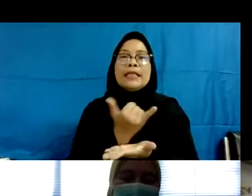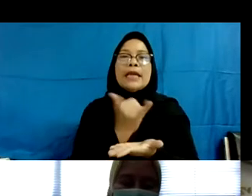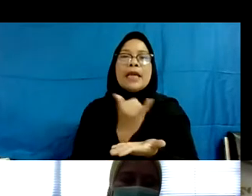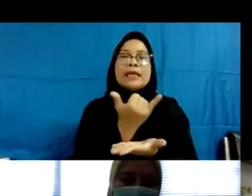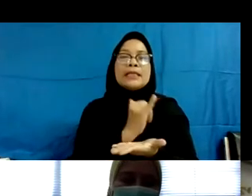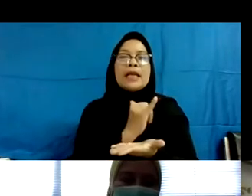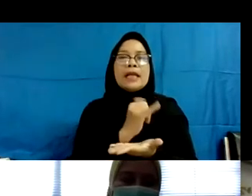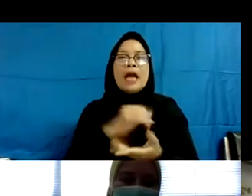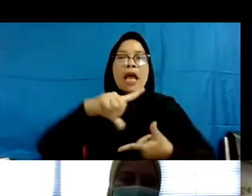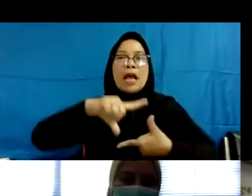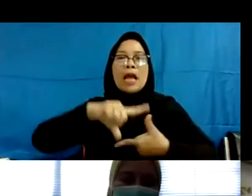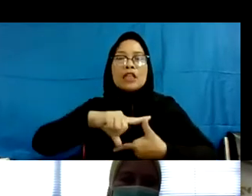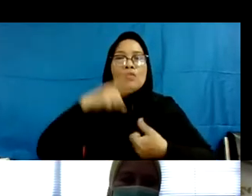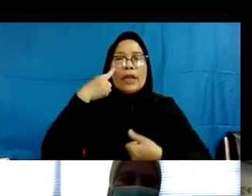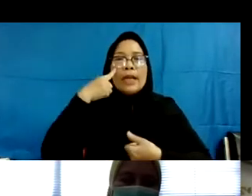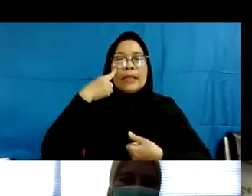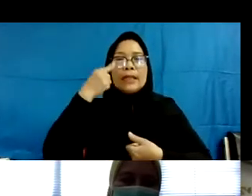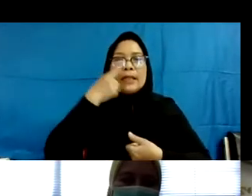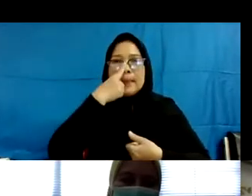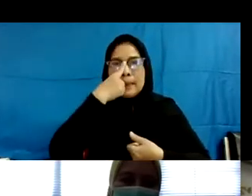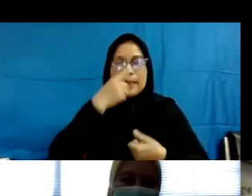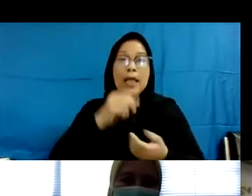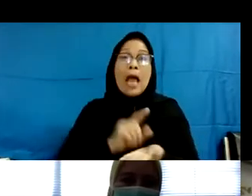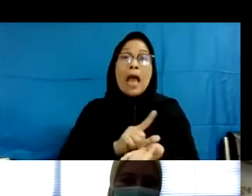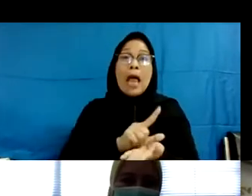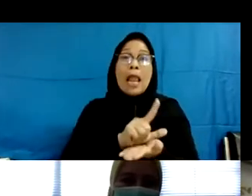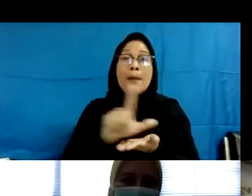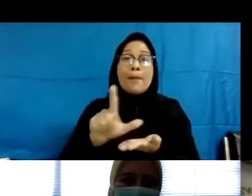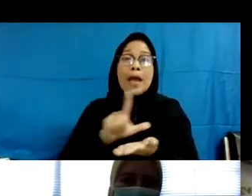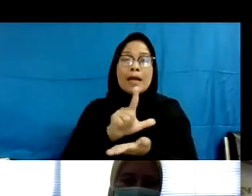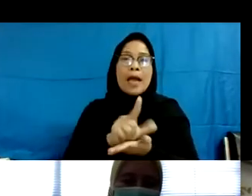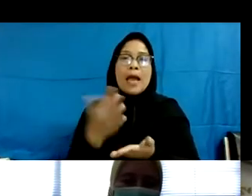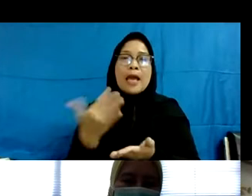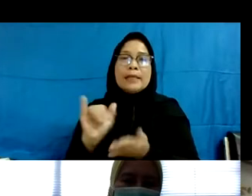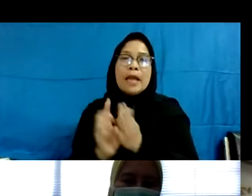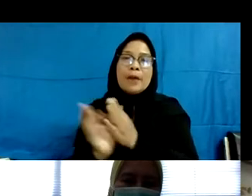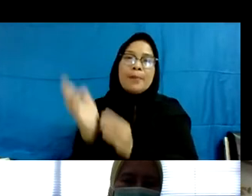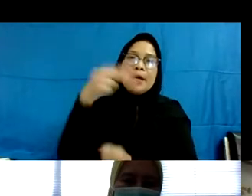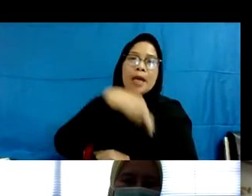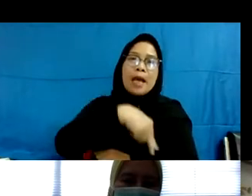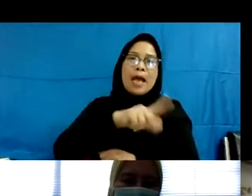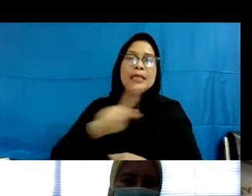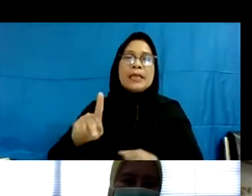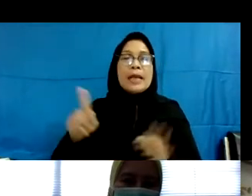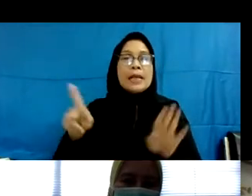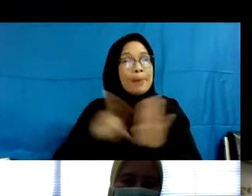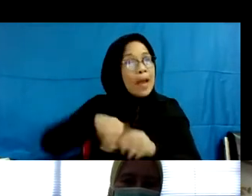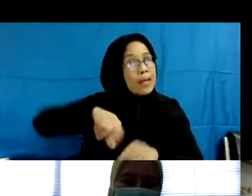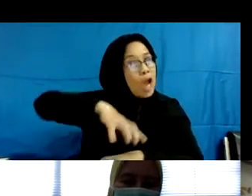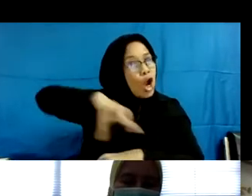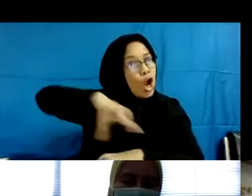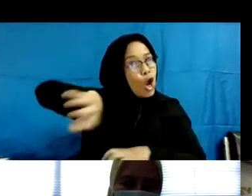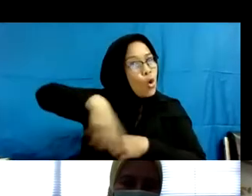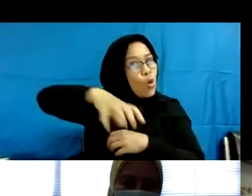atau lembaga-lembaga sejenisnya yang mengajarkan, menghadirkan Braille kepada keluarga